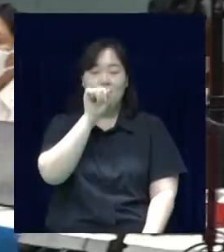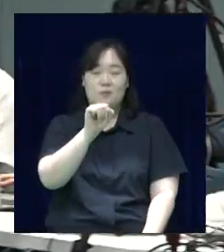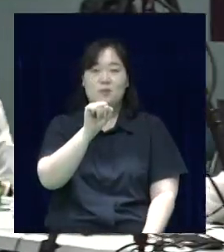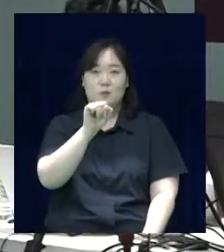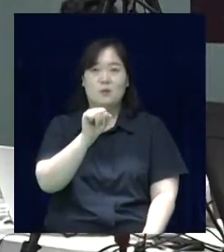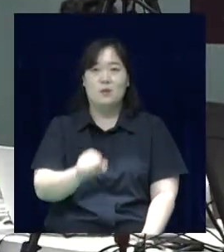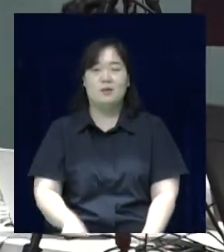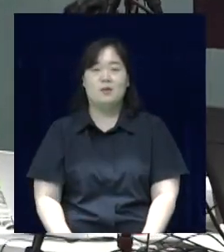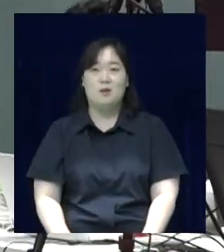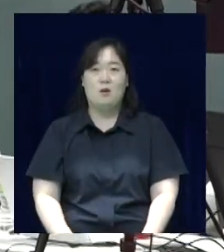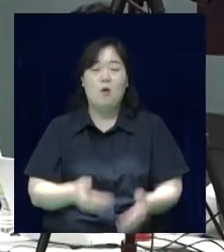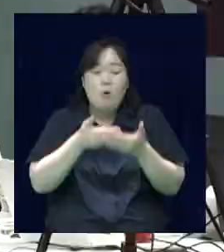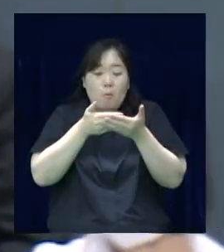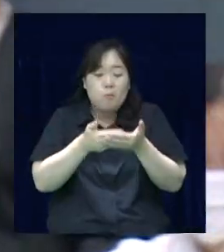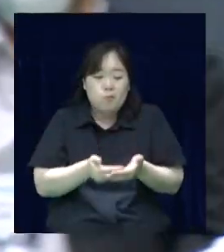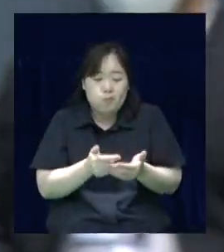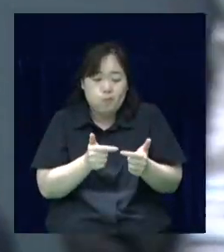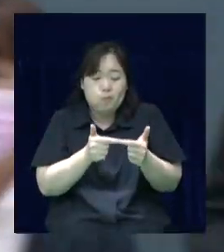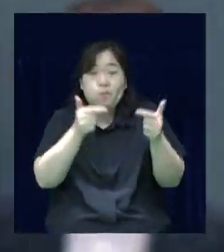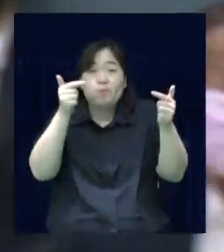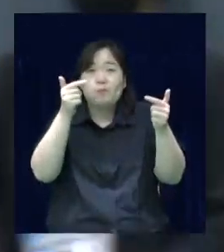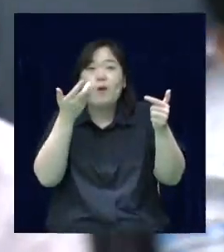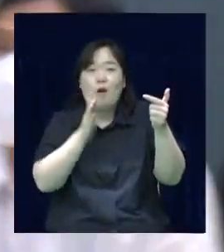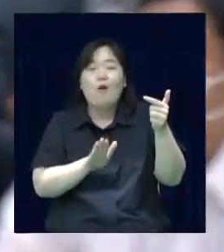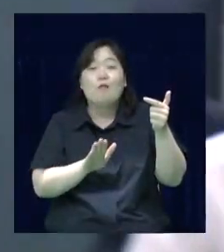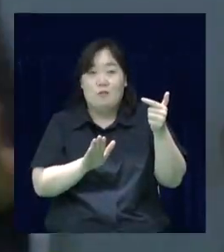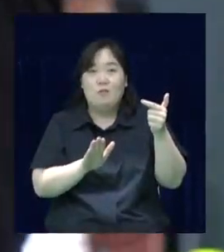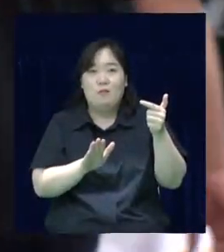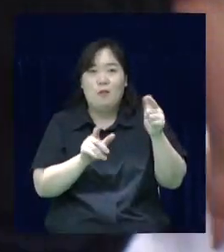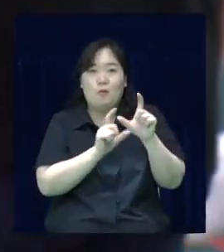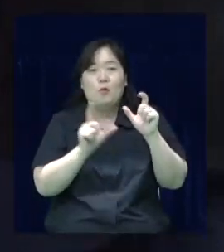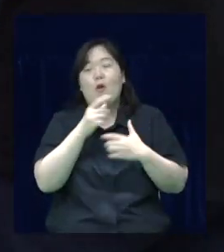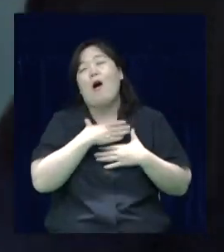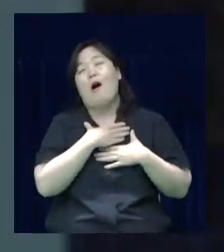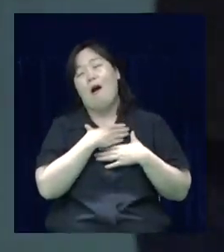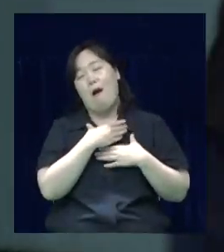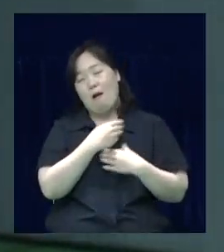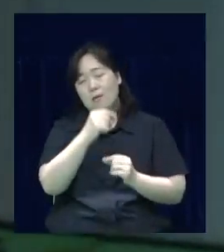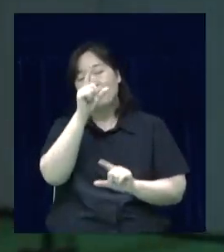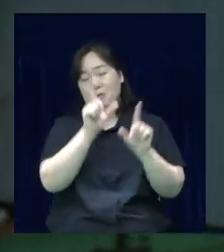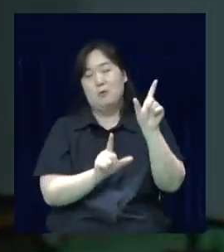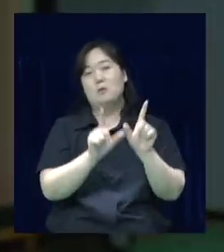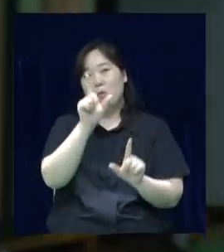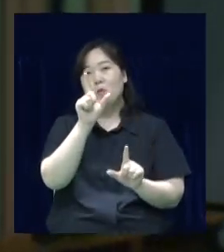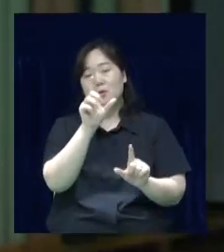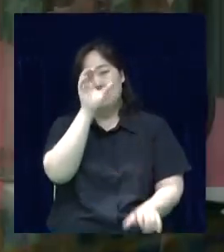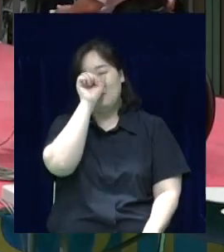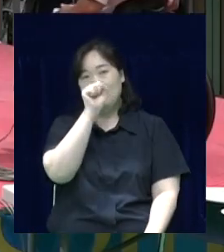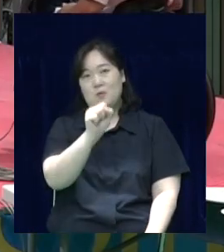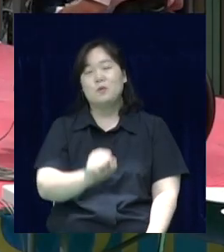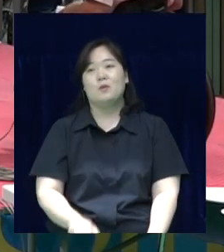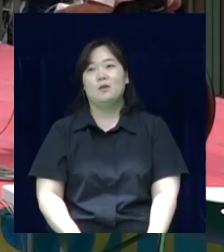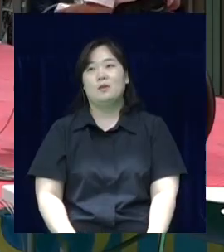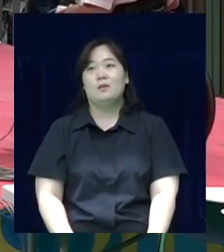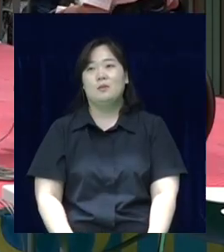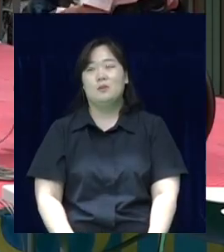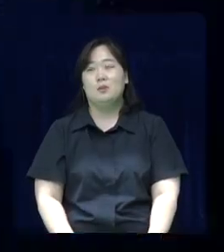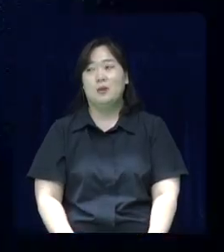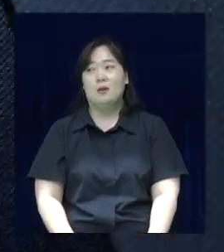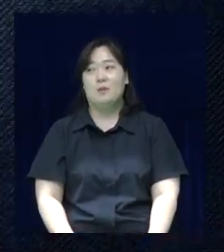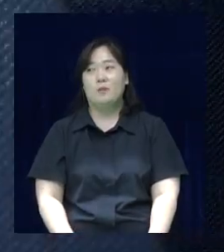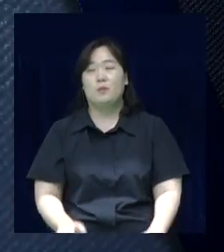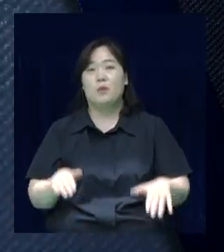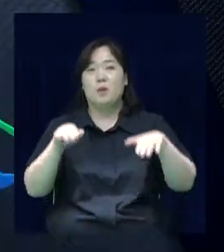오히려 지금 무게가 늘었음에도 불구하고 조금 더 안정적인 네. 모습의 이동명 선수인데 자, 이 높이의